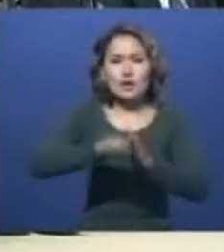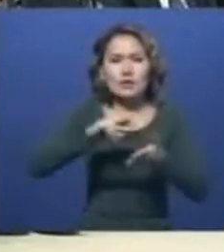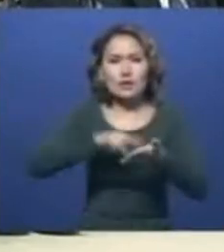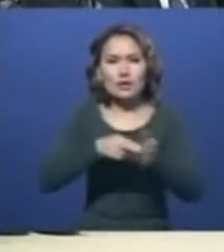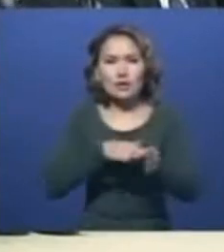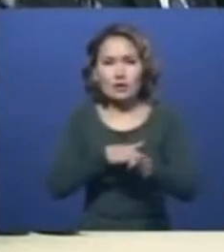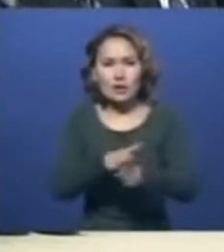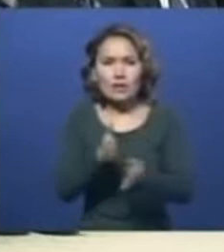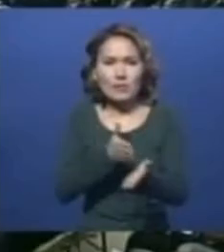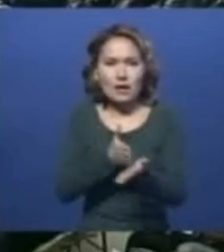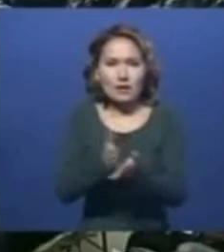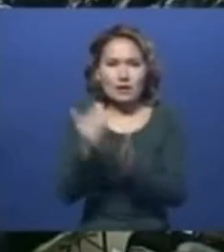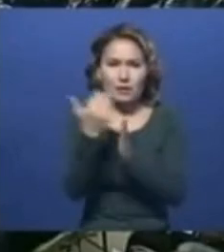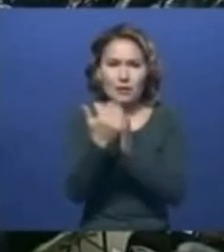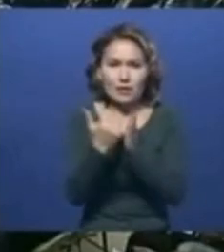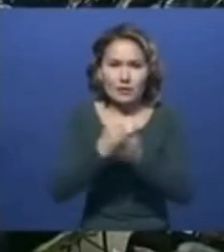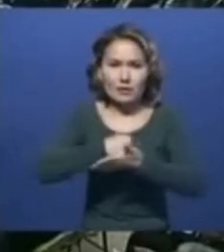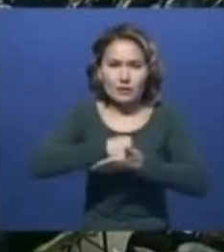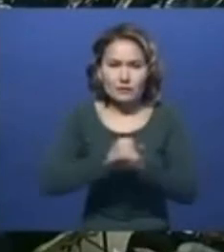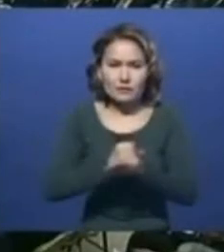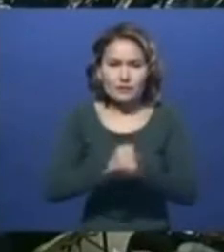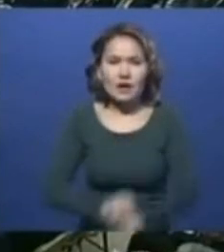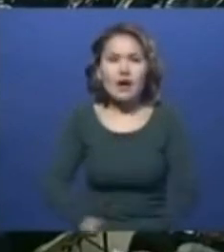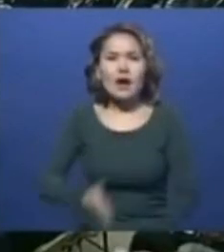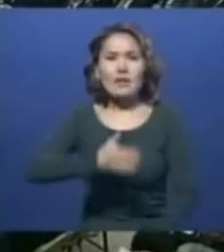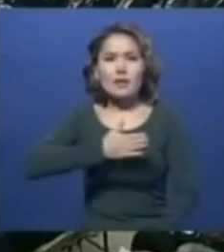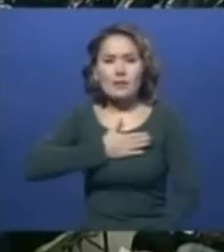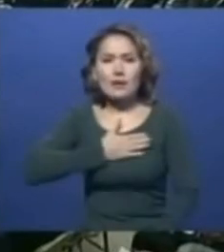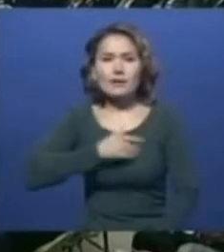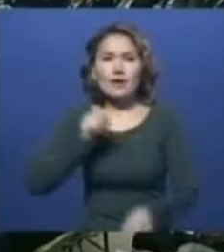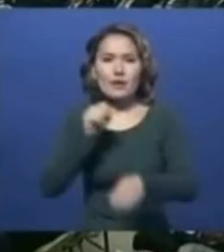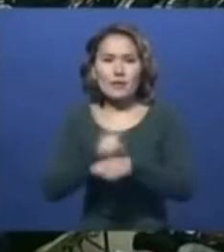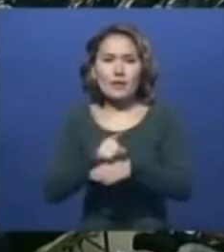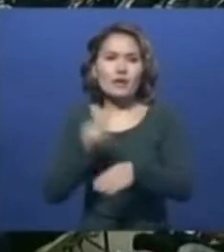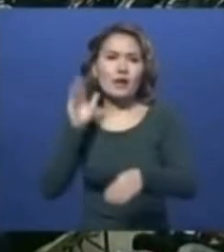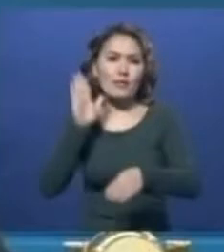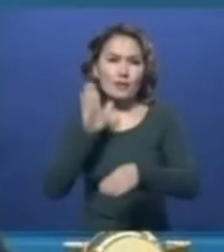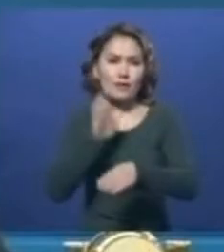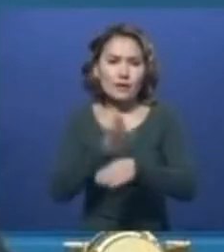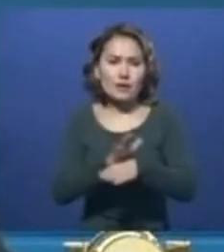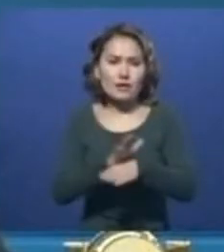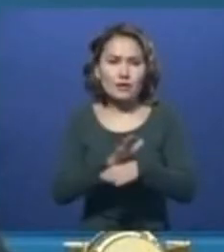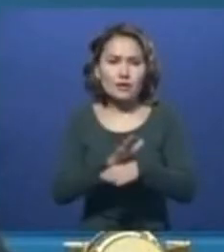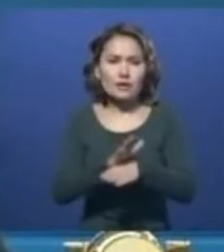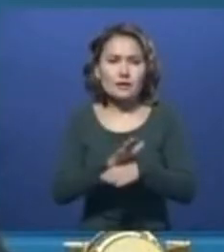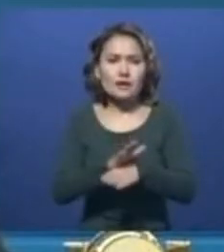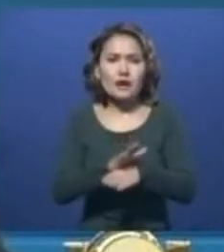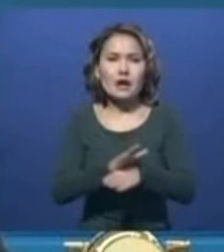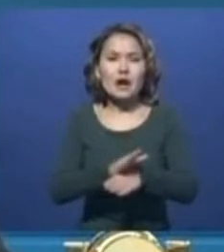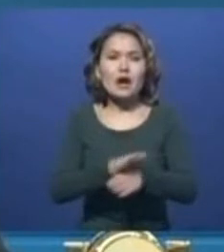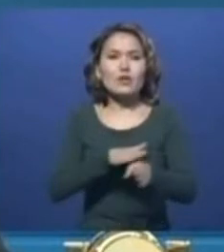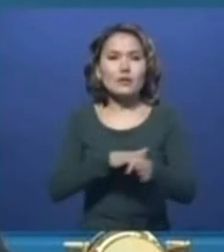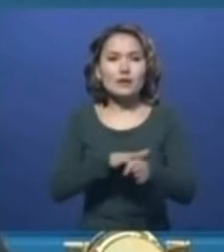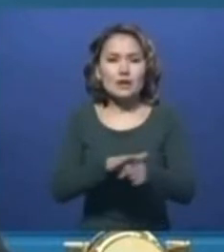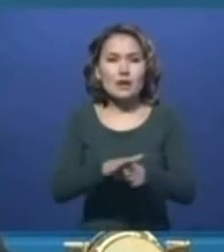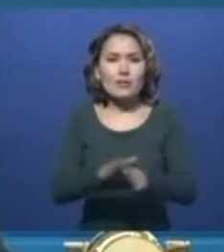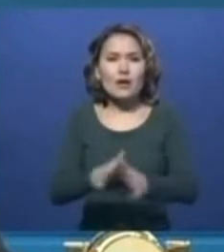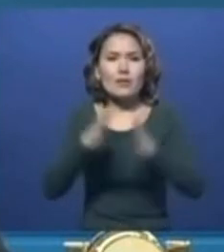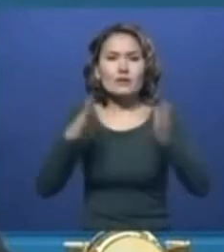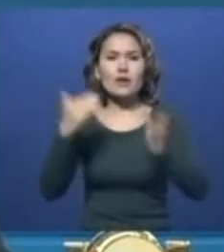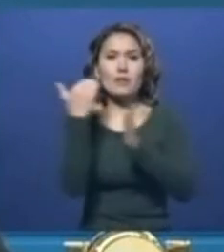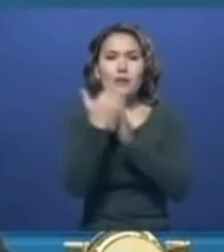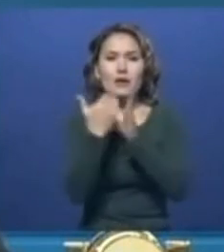асыруға бағытталып отыр. По моему поручению правительство завершило разработку новой масштабной программы